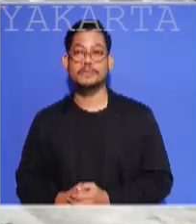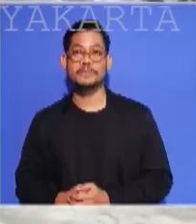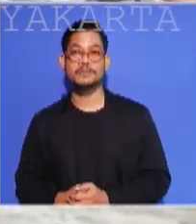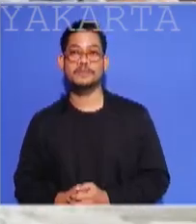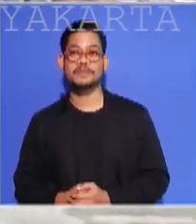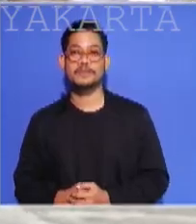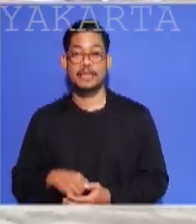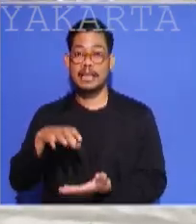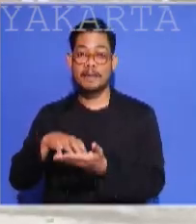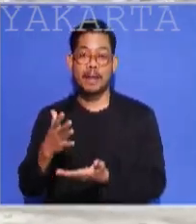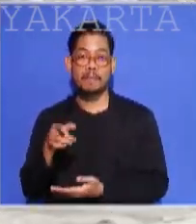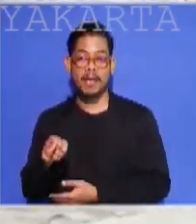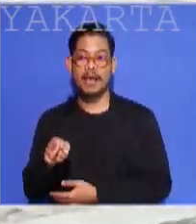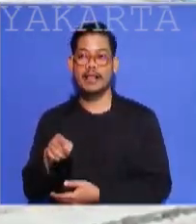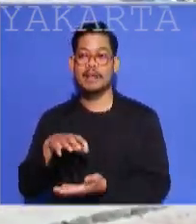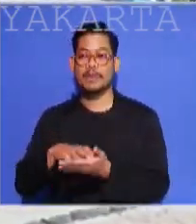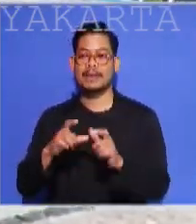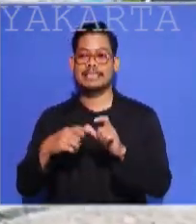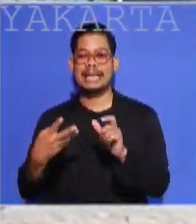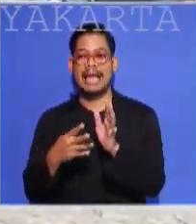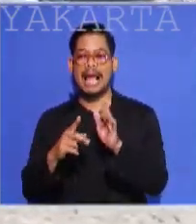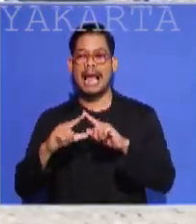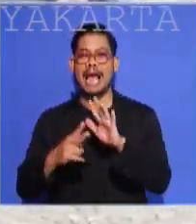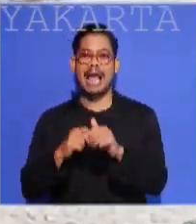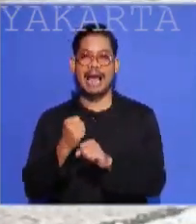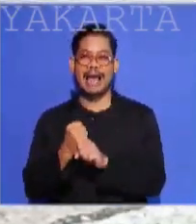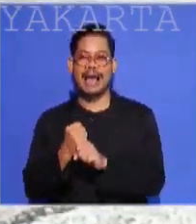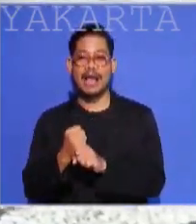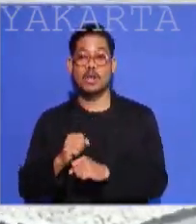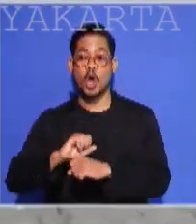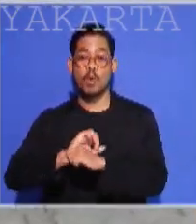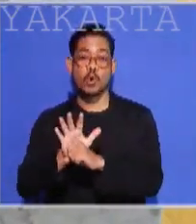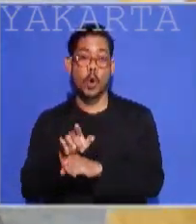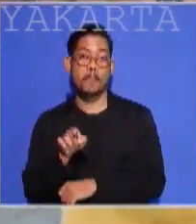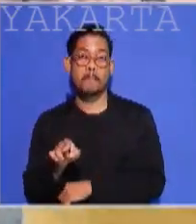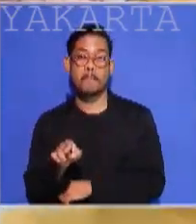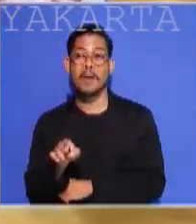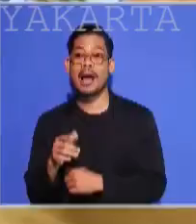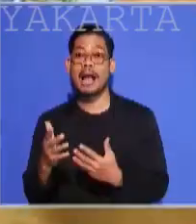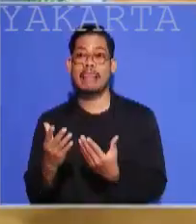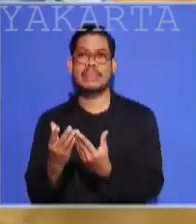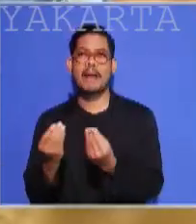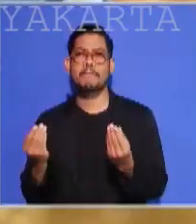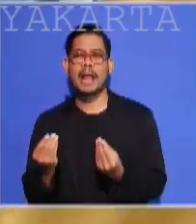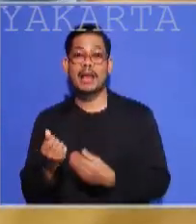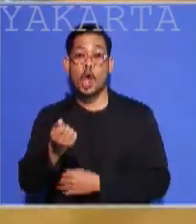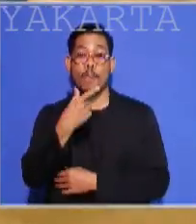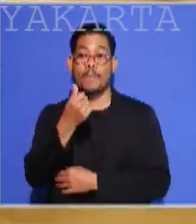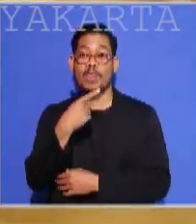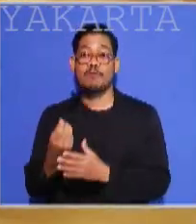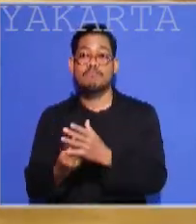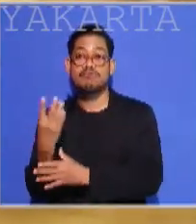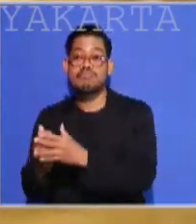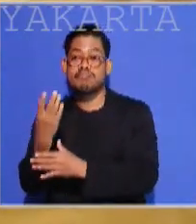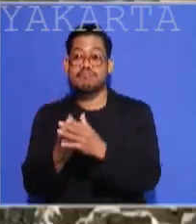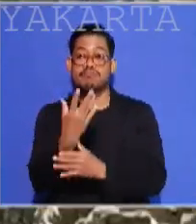Terletak di Dusun Secang, Kalurahan Sendangsari, Kapanewon Pengasih, Kulon Progo, Taman Jamu Herbal yang berada di Kompleks Produsen Jamu